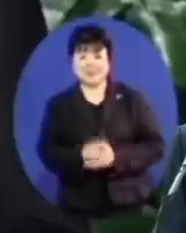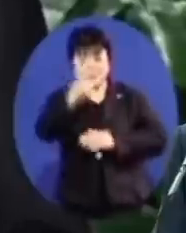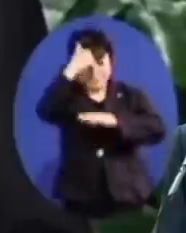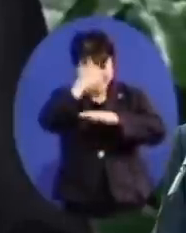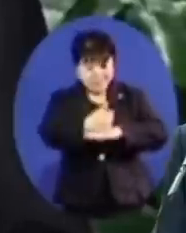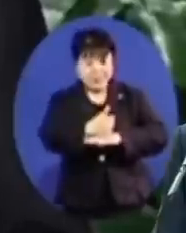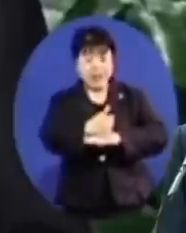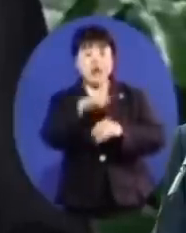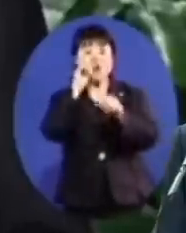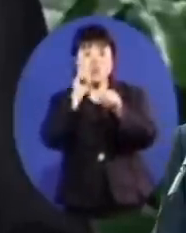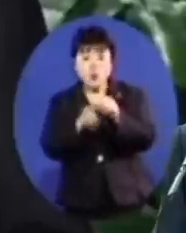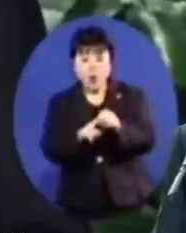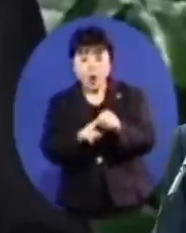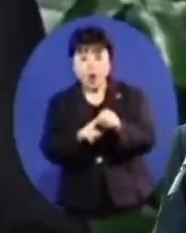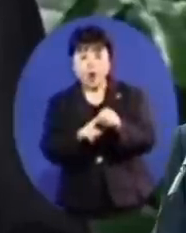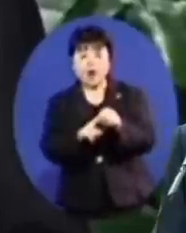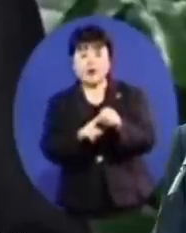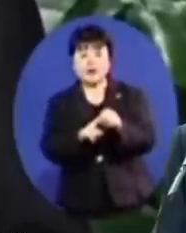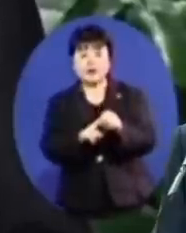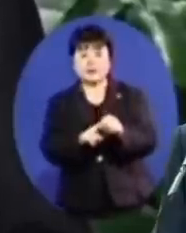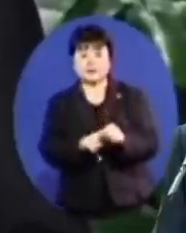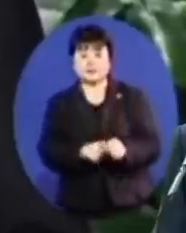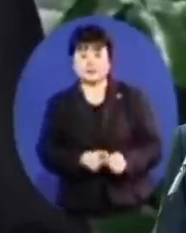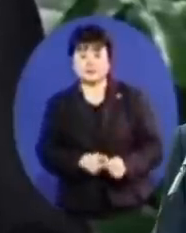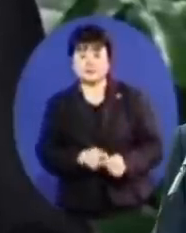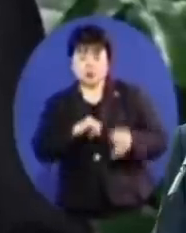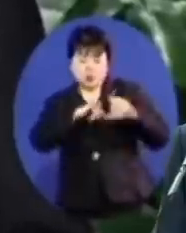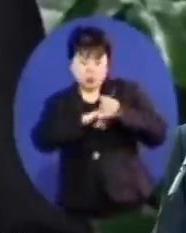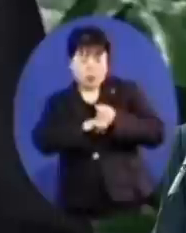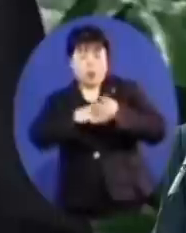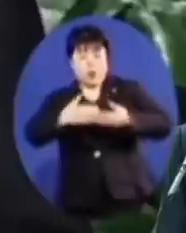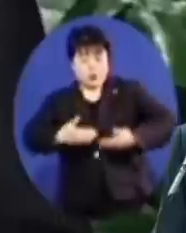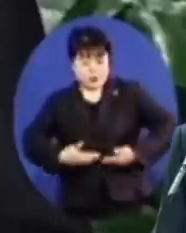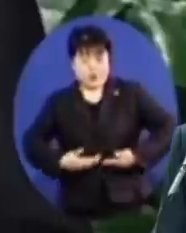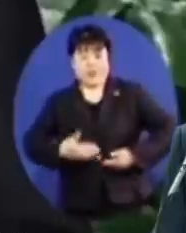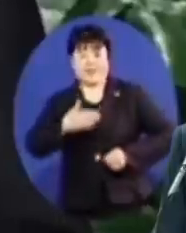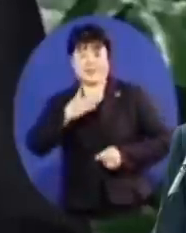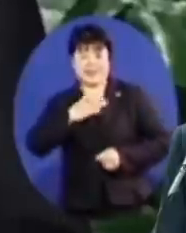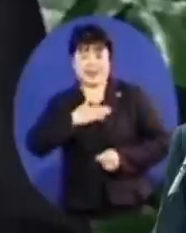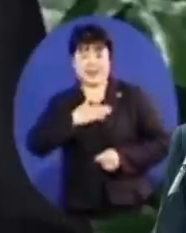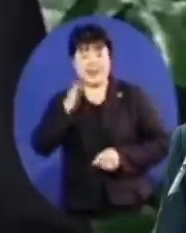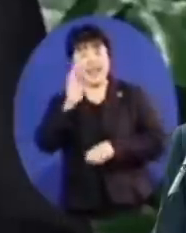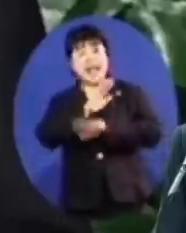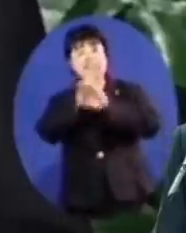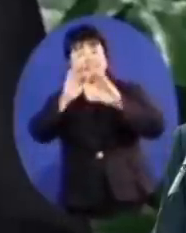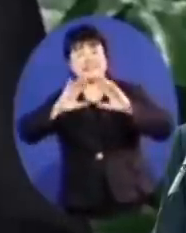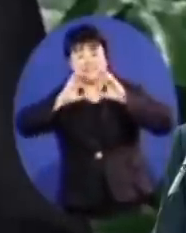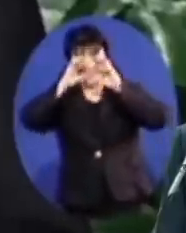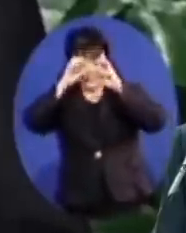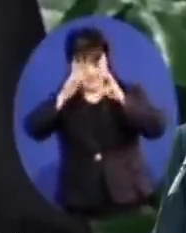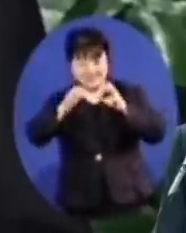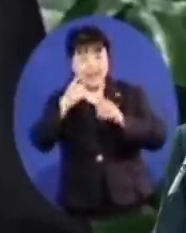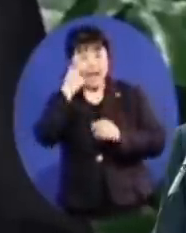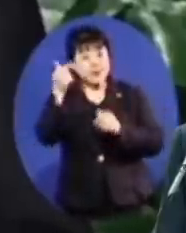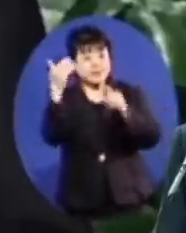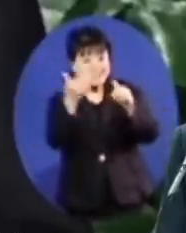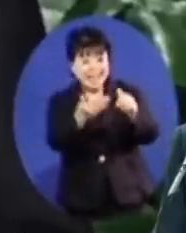궁극적인 목표가 절대로 필요한 것입니다. 내가 하늘